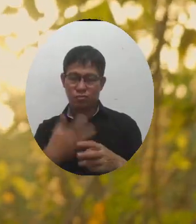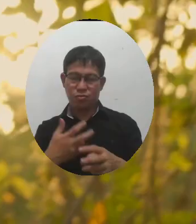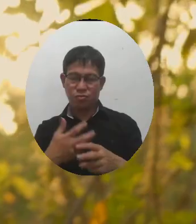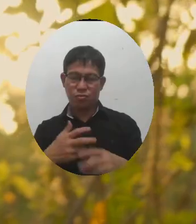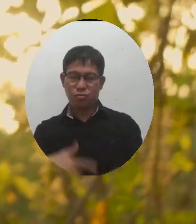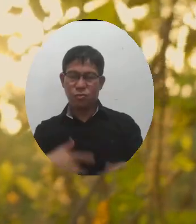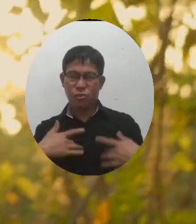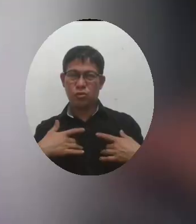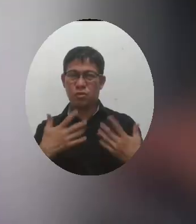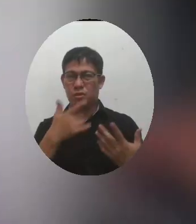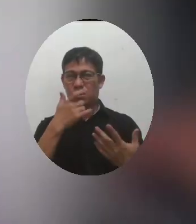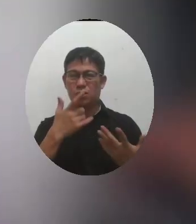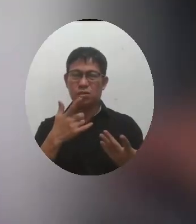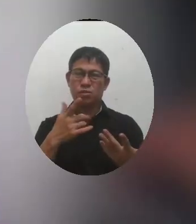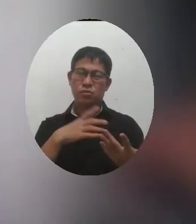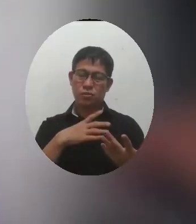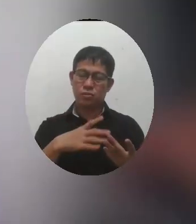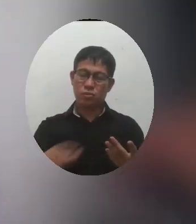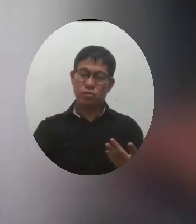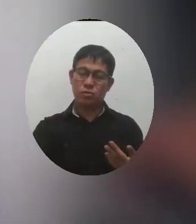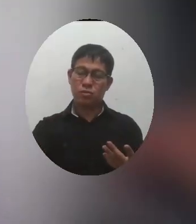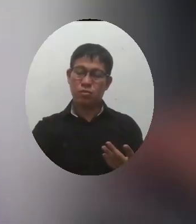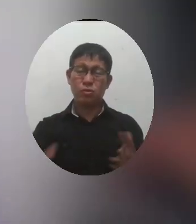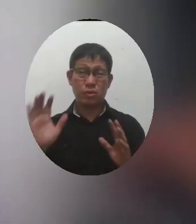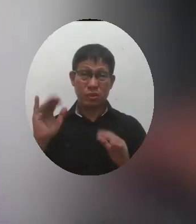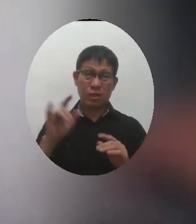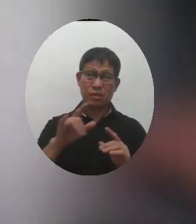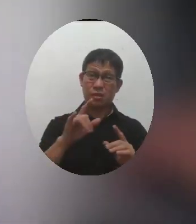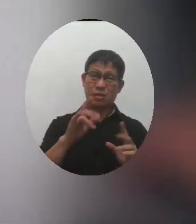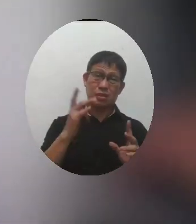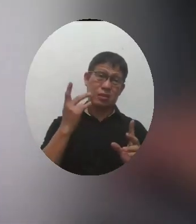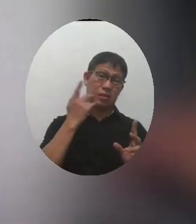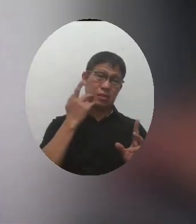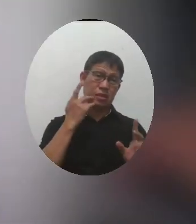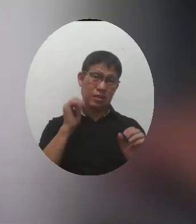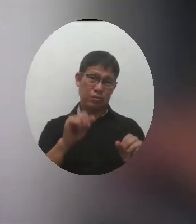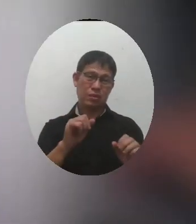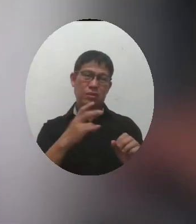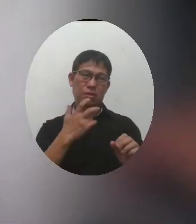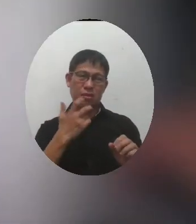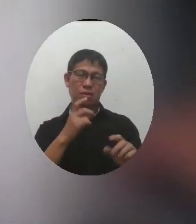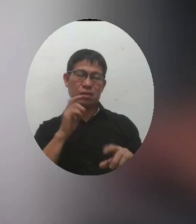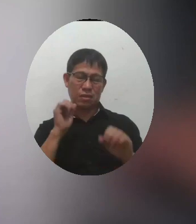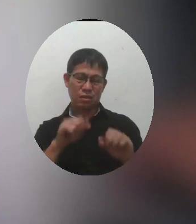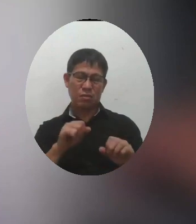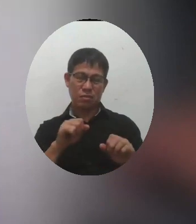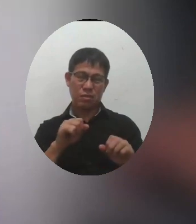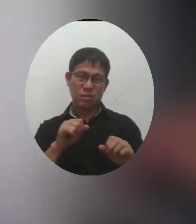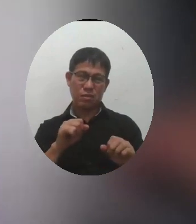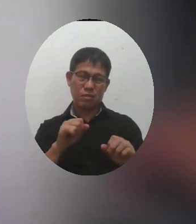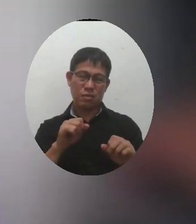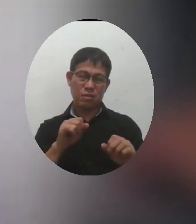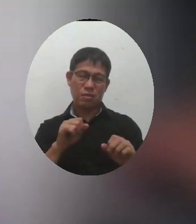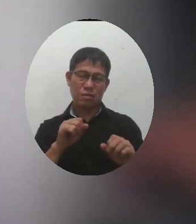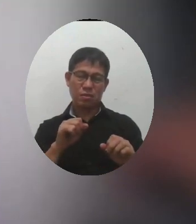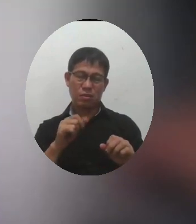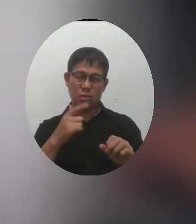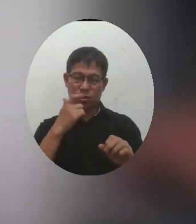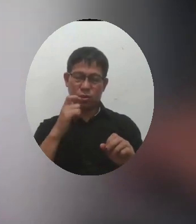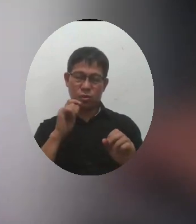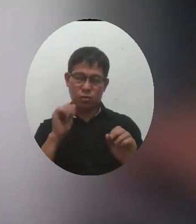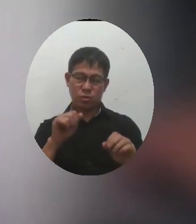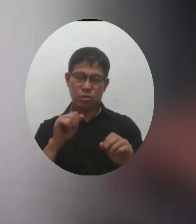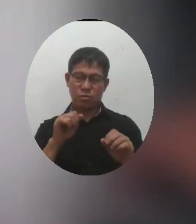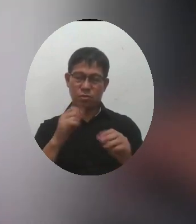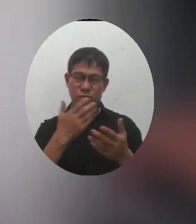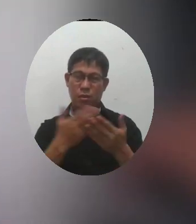Kulang na kulang yung... Makapagsalita lamang at makarinig si Kyril. Gagawin ni Arlene ang lahat, magkaroon